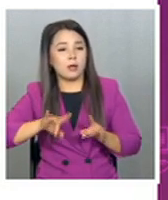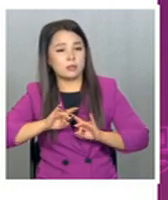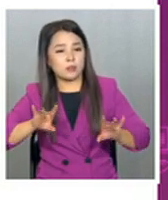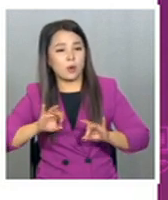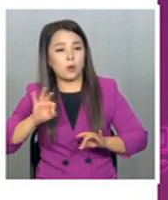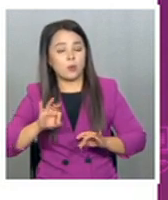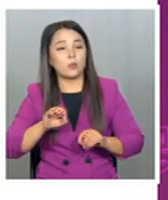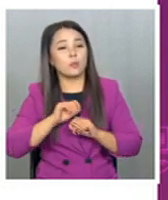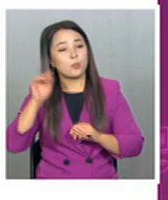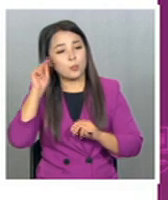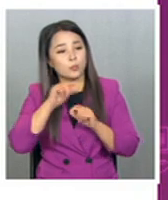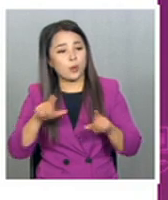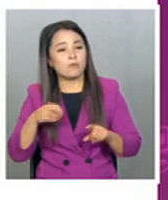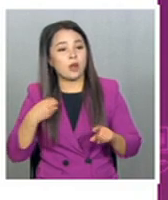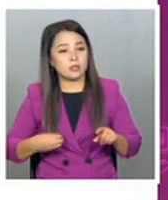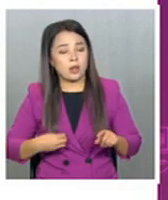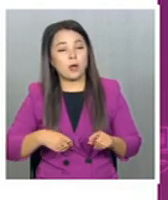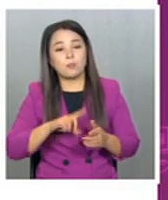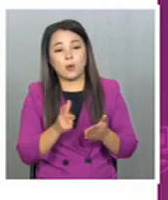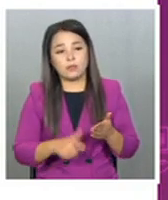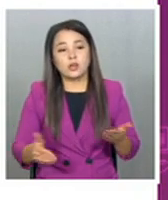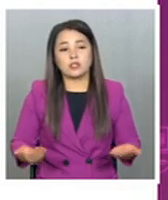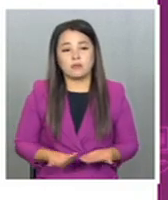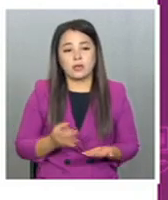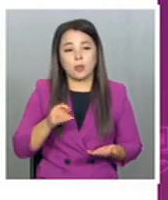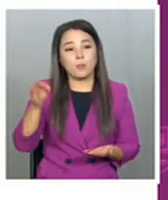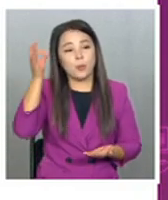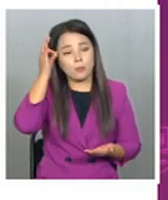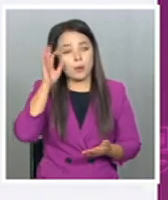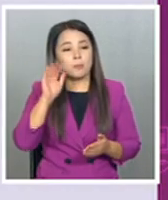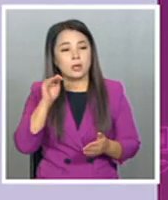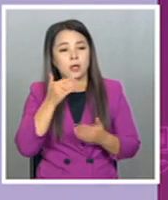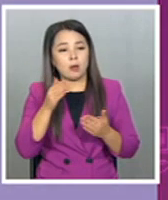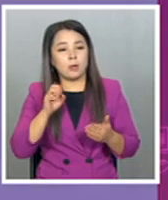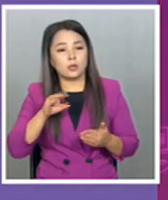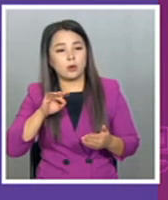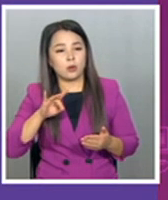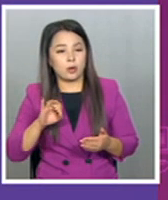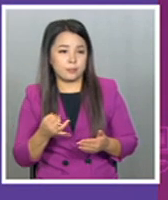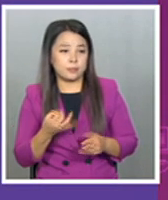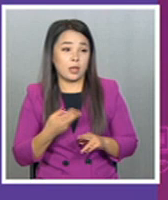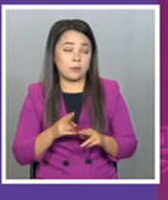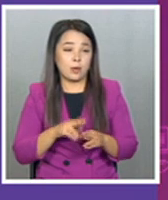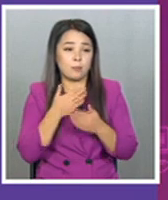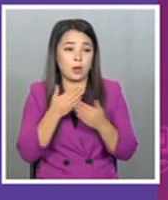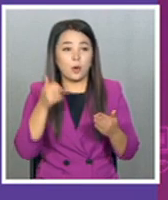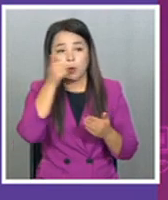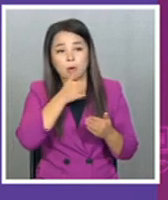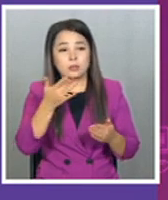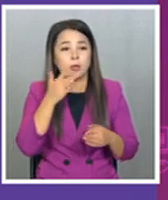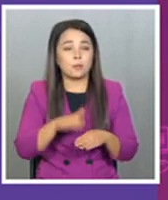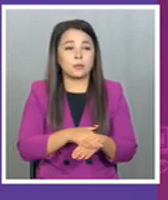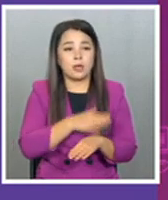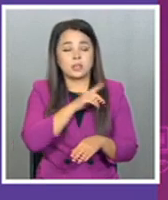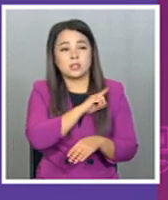«Уроки французского», повести «Живи и помни» и «Прощание с матерой». В последние годы писатель много времени и